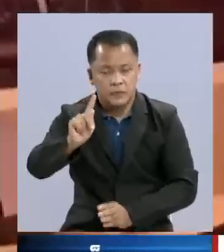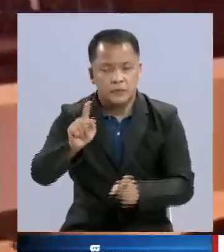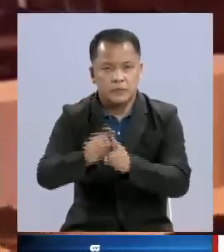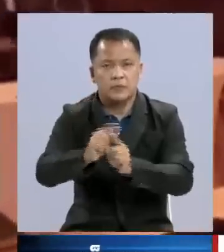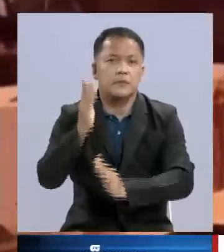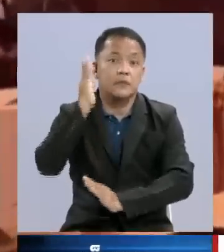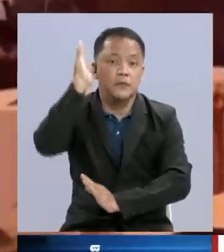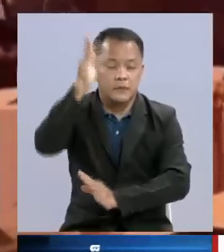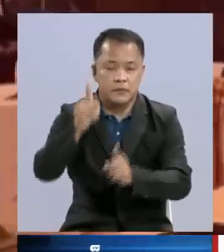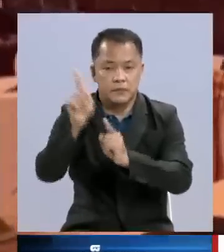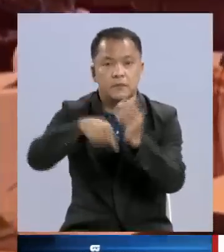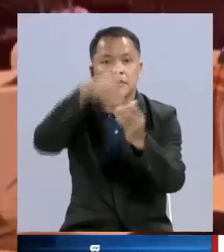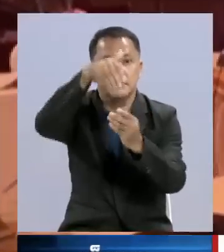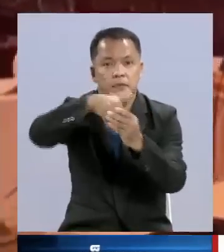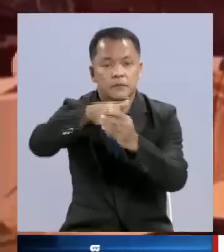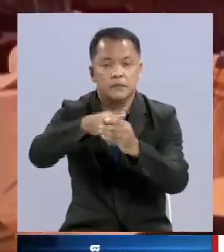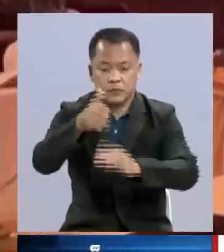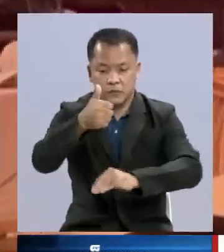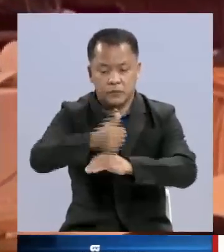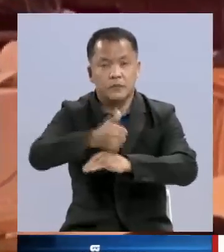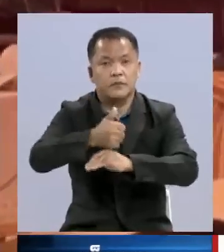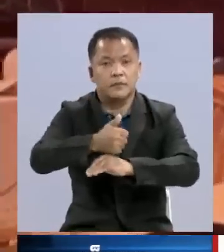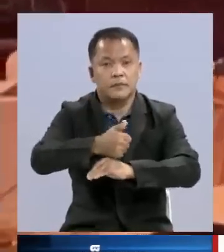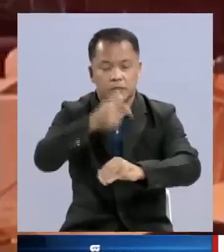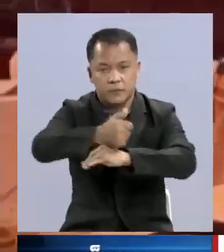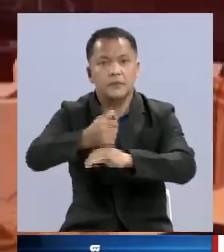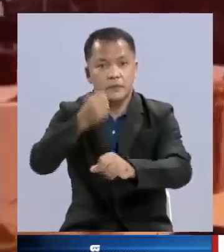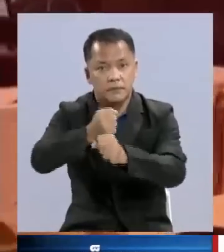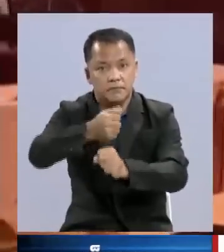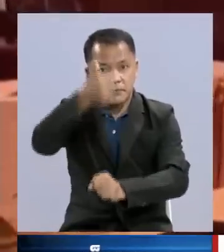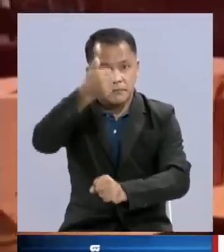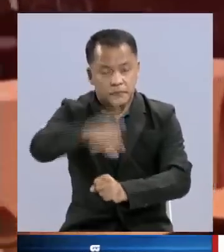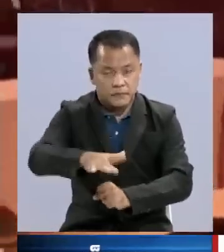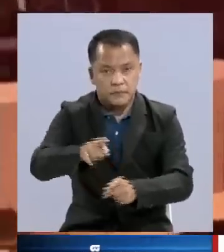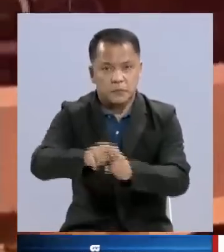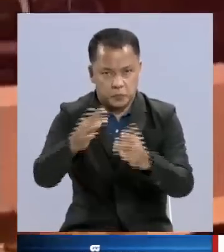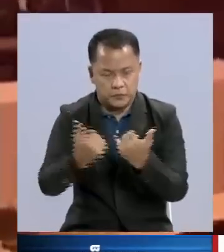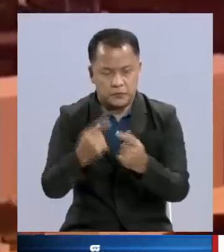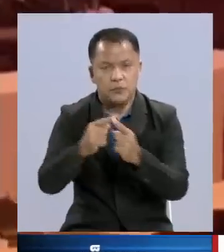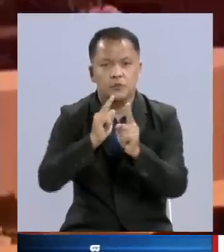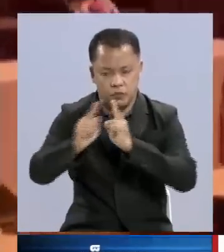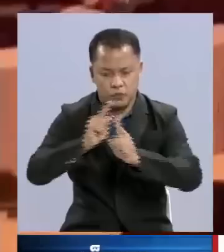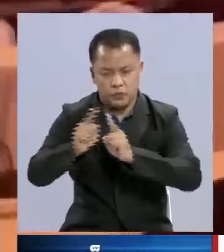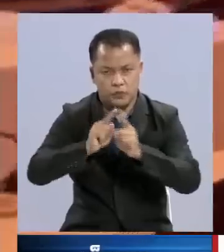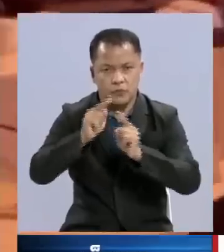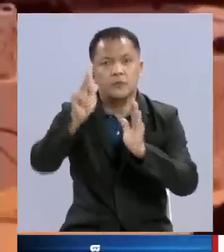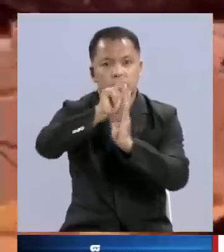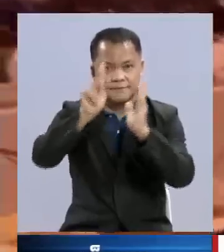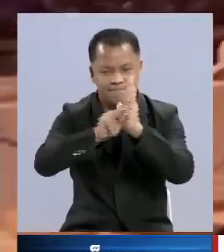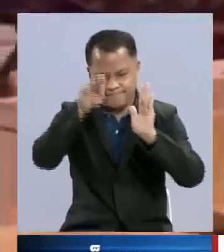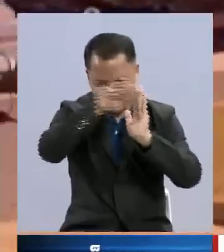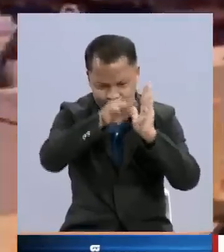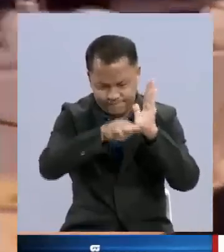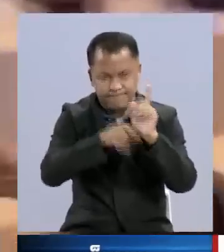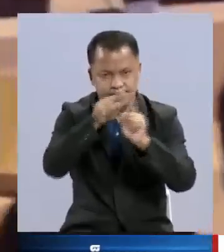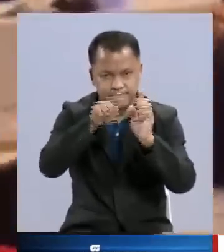ออนาคตของการเลือกตั้งผู้อำนวยการเขตนะครับจะทำได้หรือไม่อันนี้สิ่งนี้เนี่ยมันก็ต้องไปคุยกันในเรื่องของร่างกฎหมาย